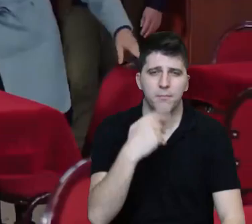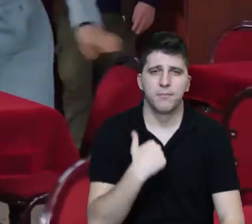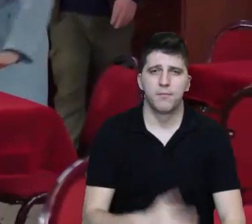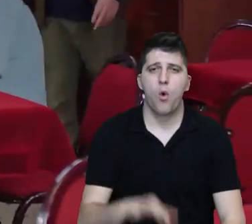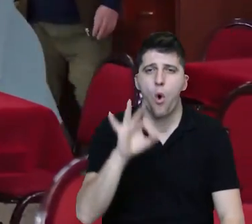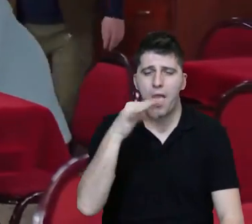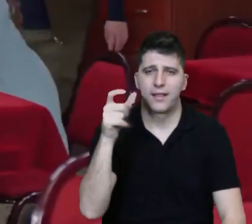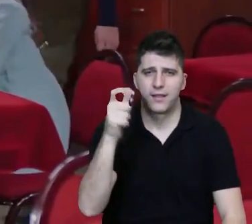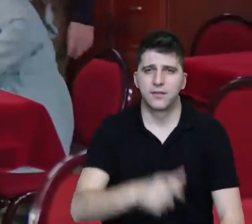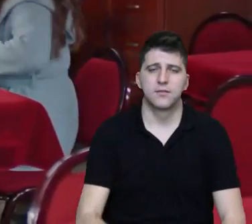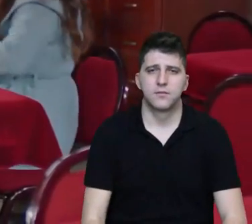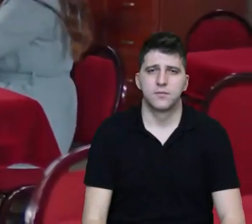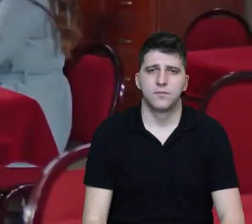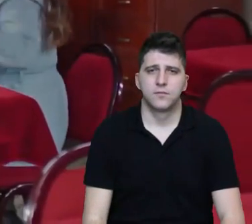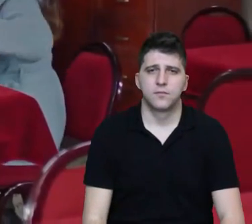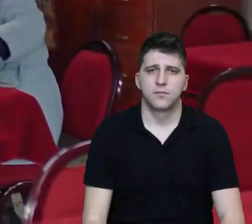gitti. Oralet'e gelsin.